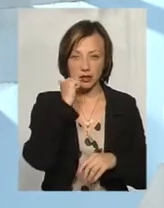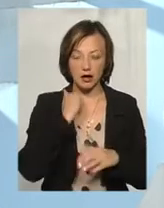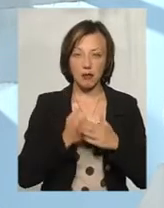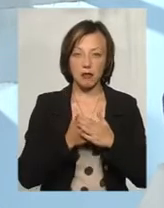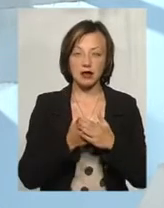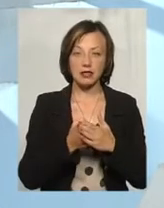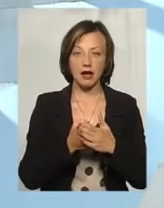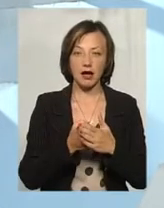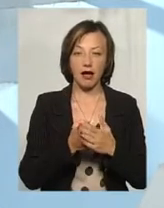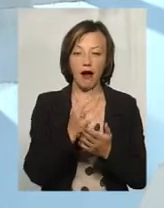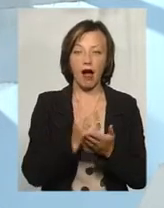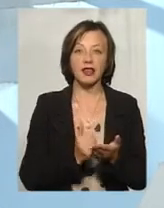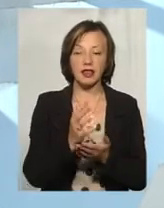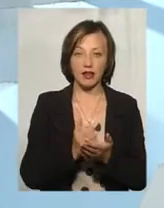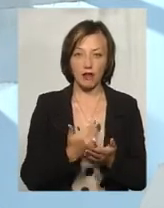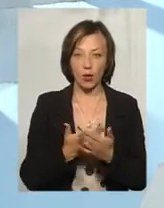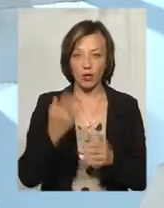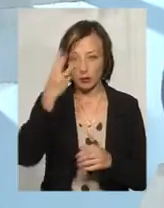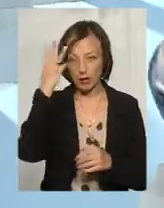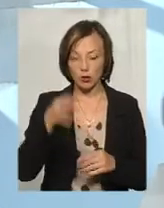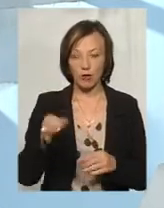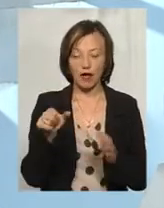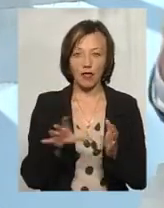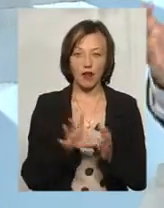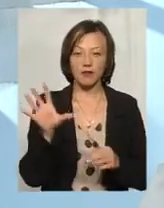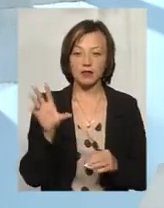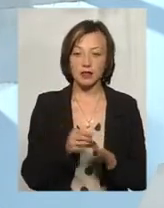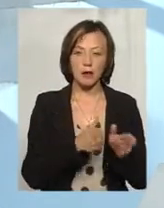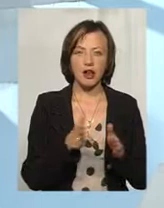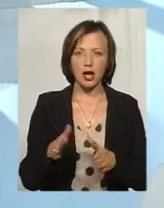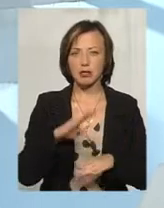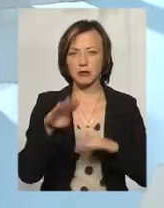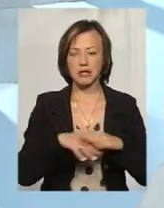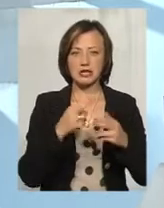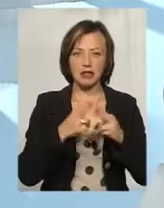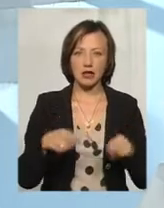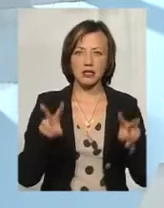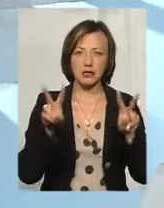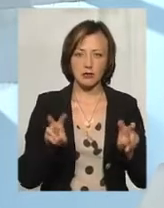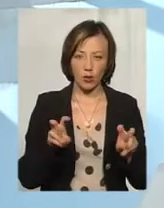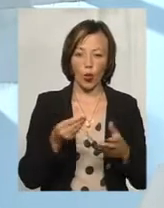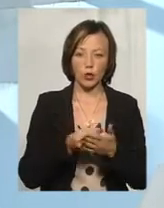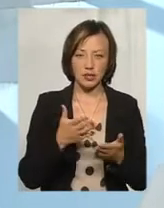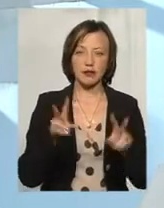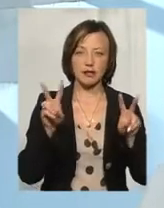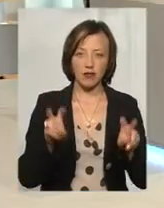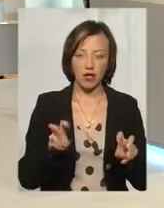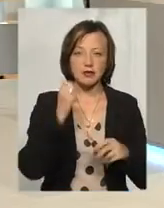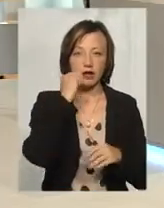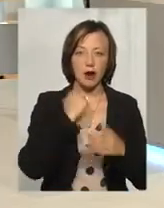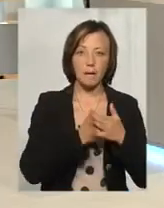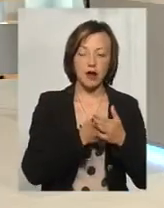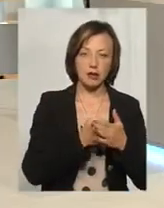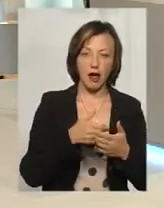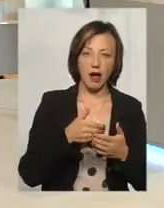активів. От Хмельницькобленерго, всі існуючі мережі, підстанції, це називається оцінено, і це називається стара база